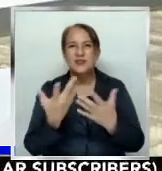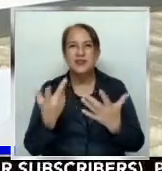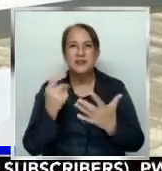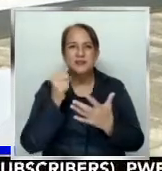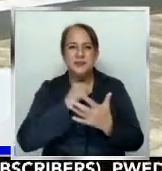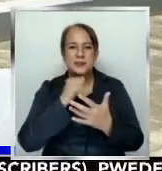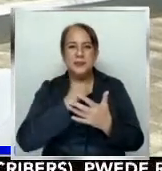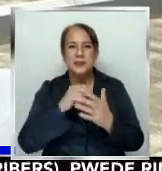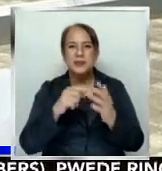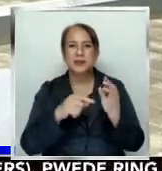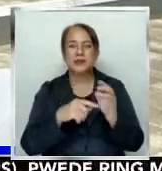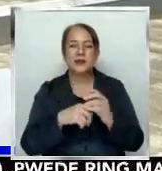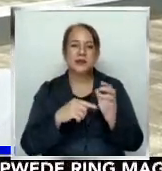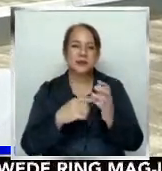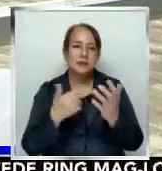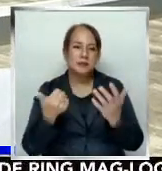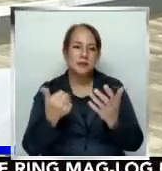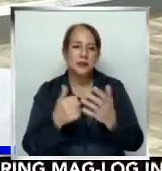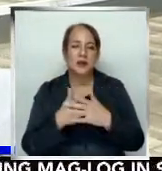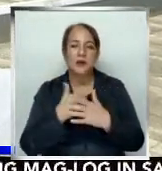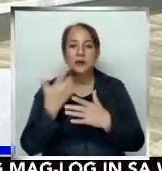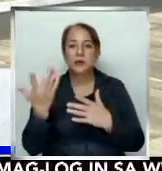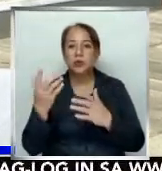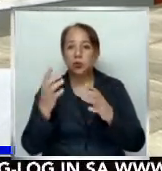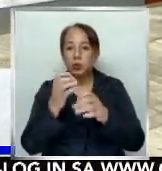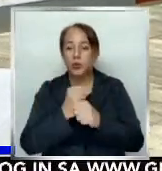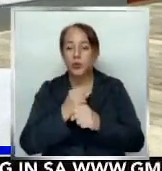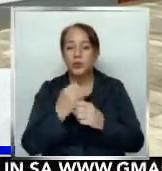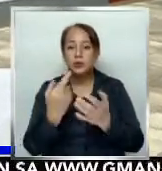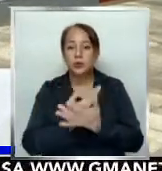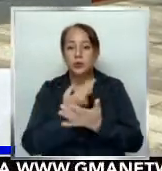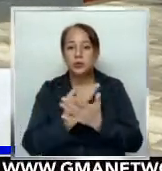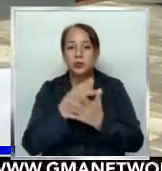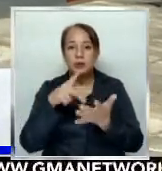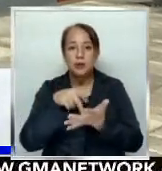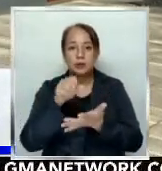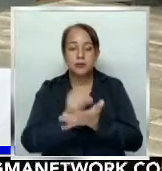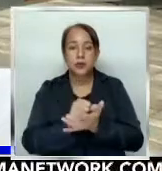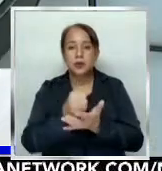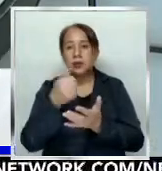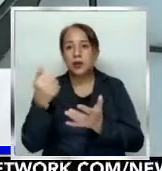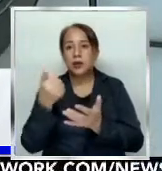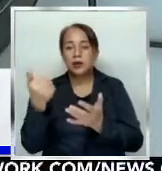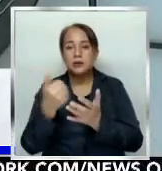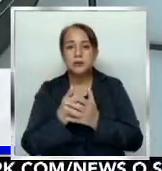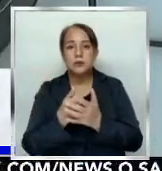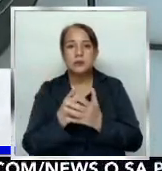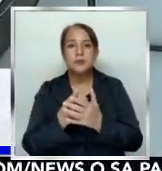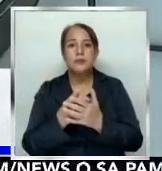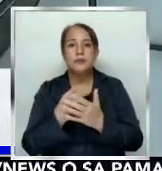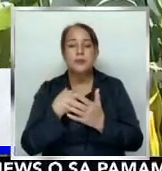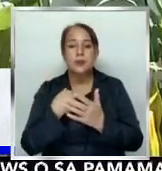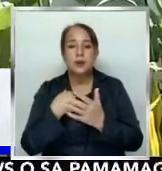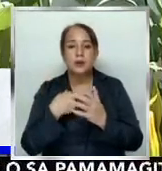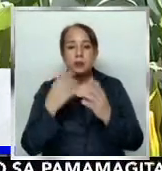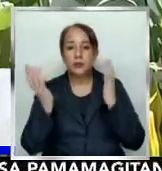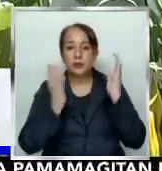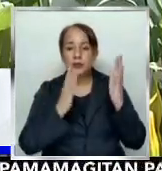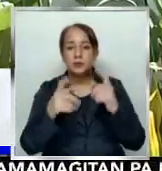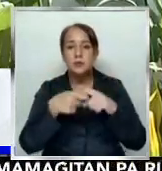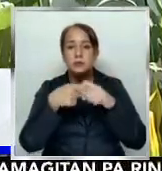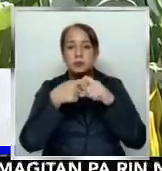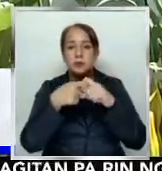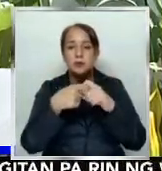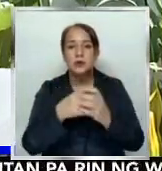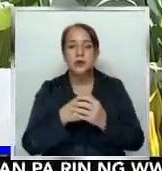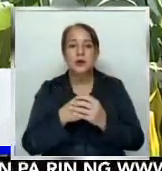muna ma'am. Samantala sa mga kukuha at magre-renew naman ng passport at iba pang consular services, suspindido ang operasyon ng Office of Consular